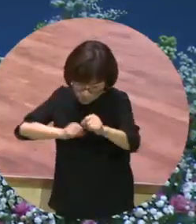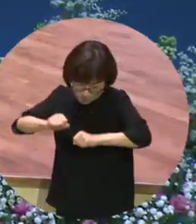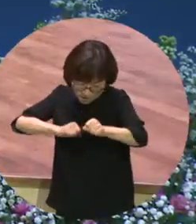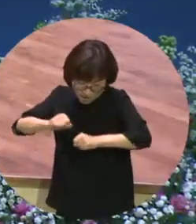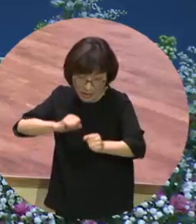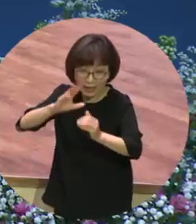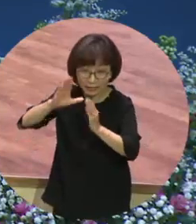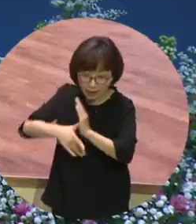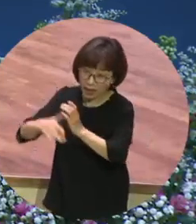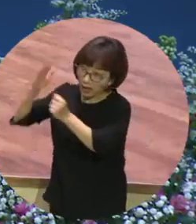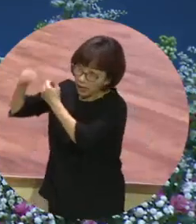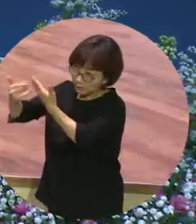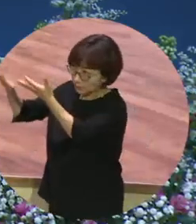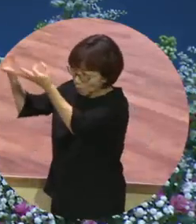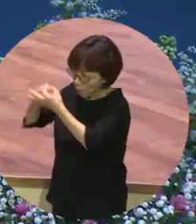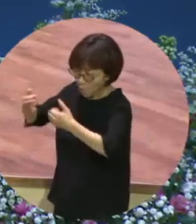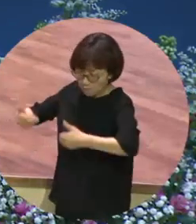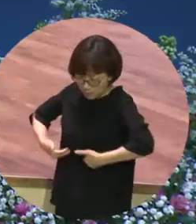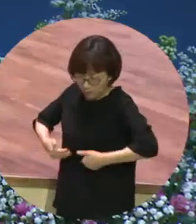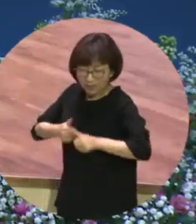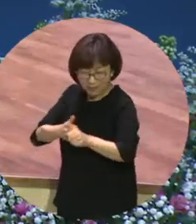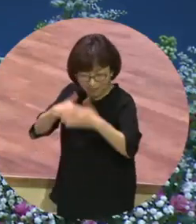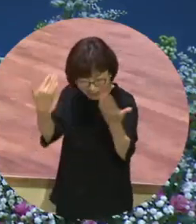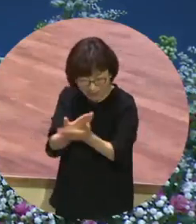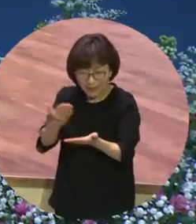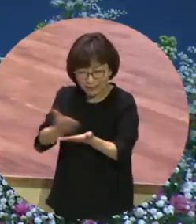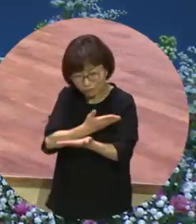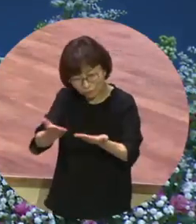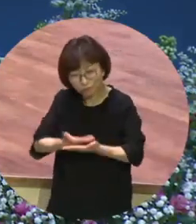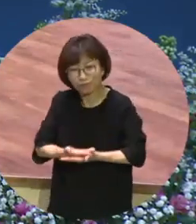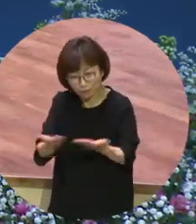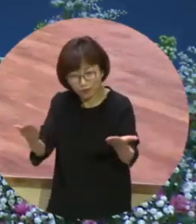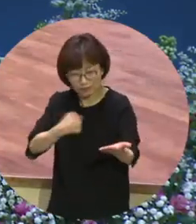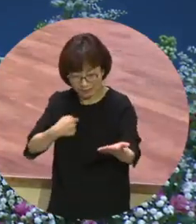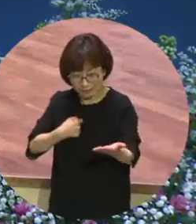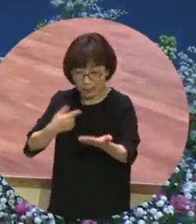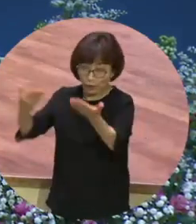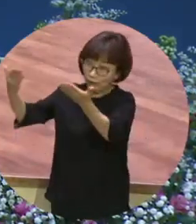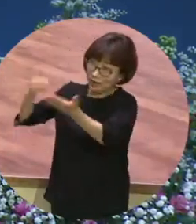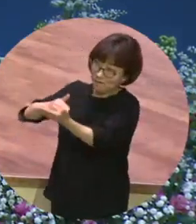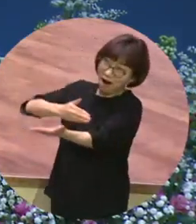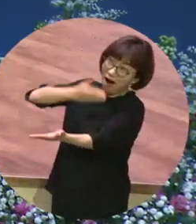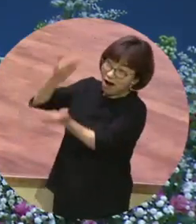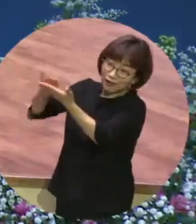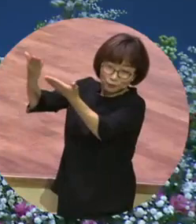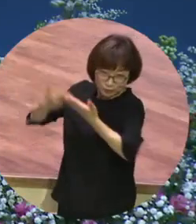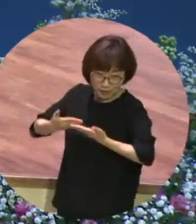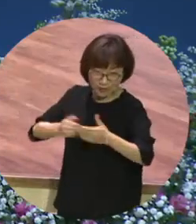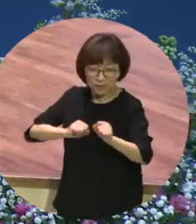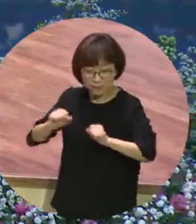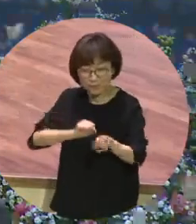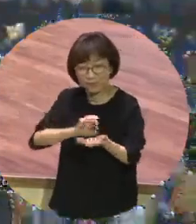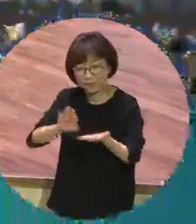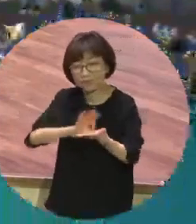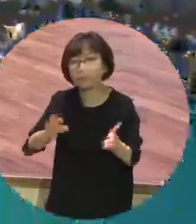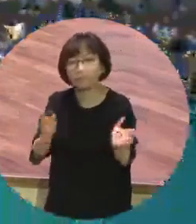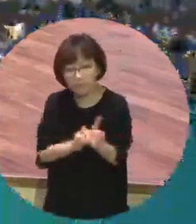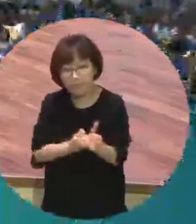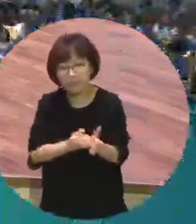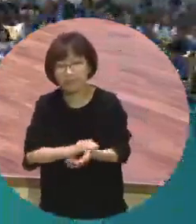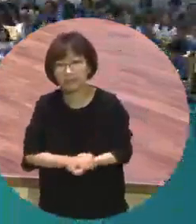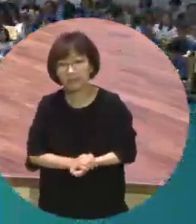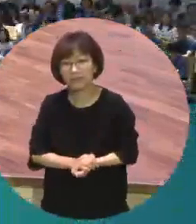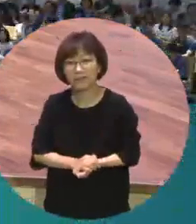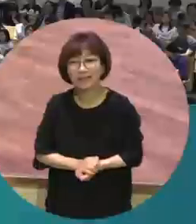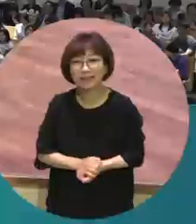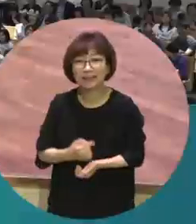모든 걸 오력을 주시더라고요. 그걸 체험하고 사는 거예요. 빌립보 4장 19절에 나의 하나님이